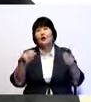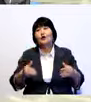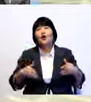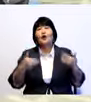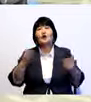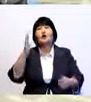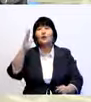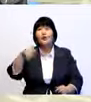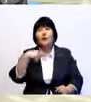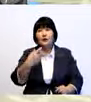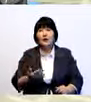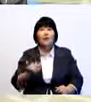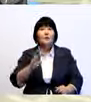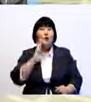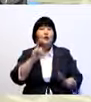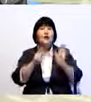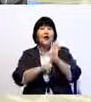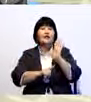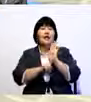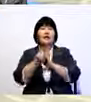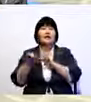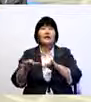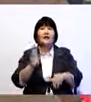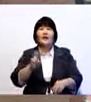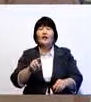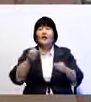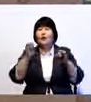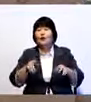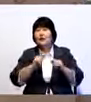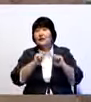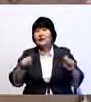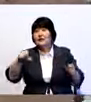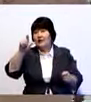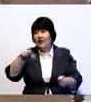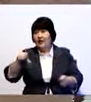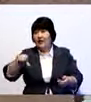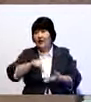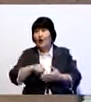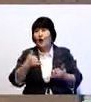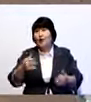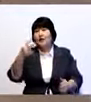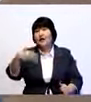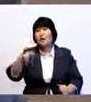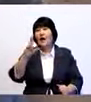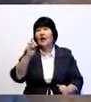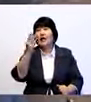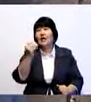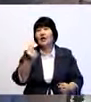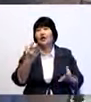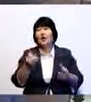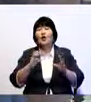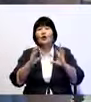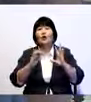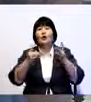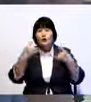болсын деймін. Таңғы 7-ден басталған саяси науқанға келгенде тосын сыйдың иегерлері болды. Бүгін 20-ші қараша күні дүниеге